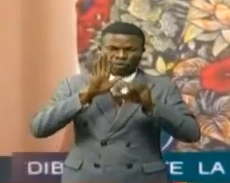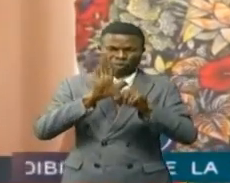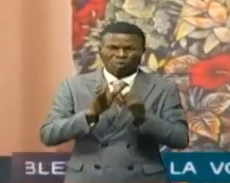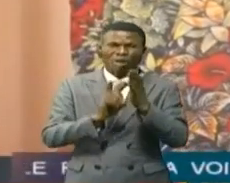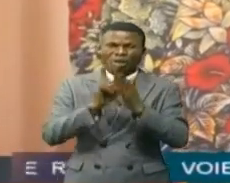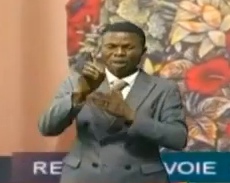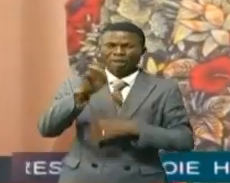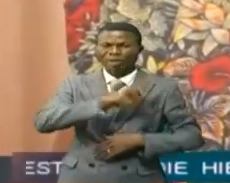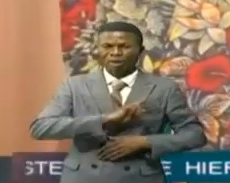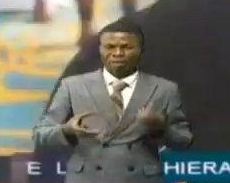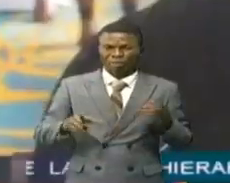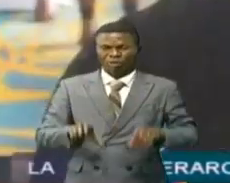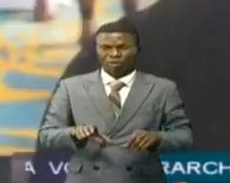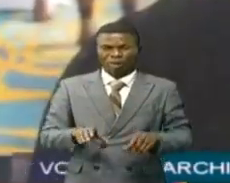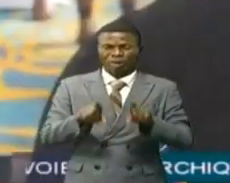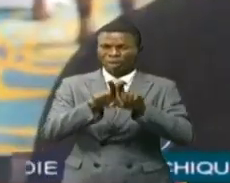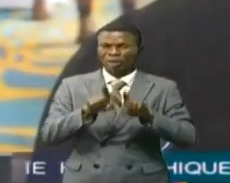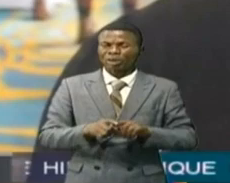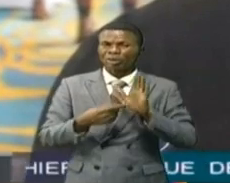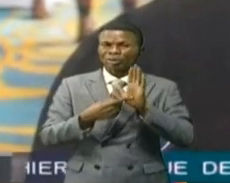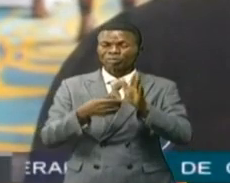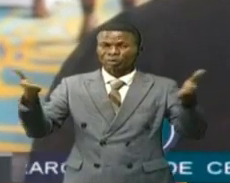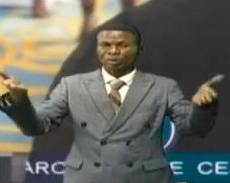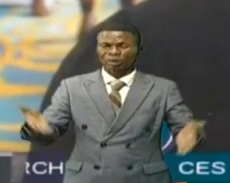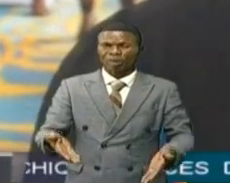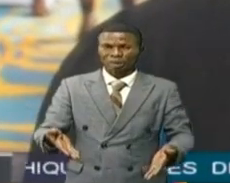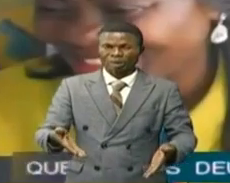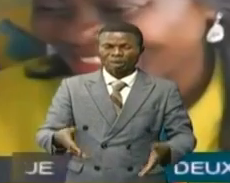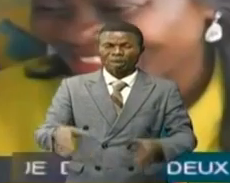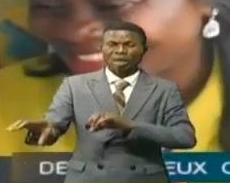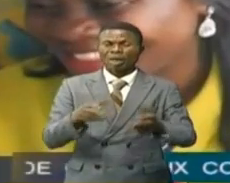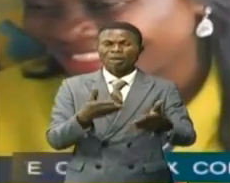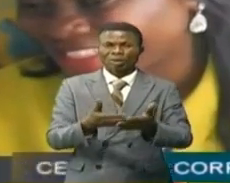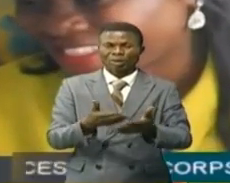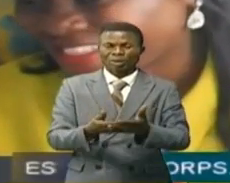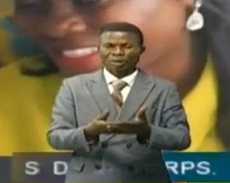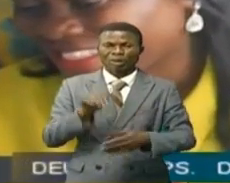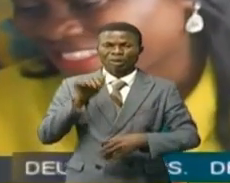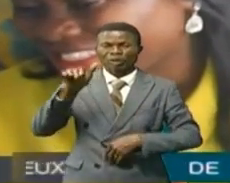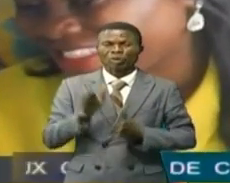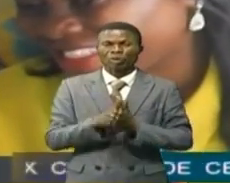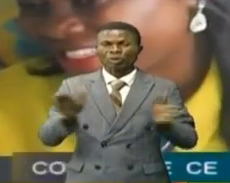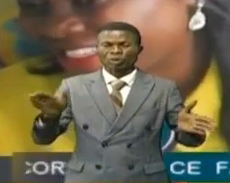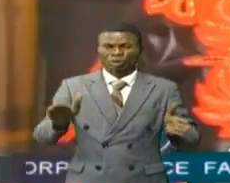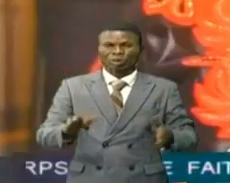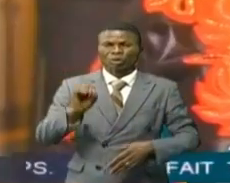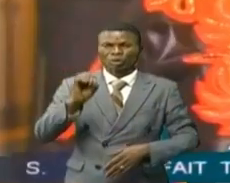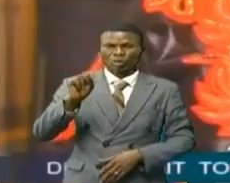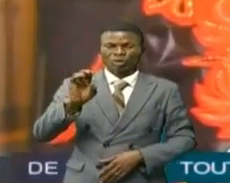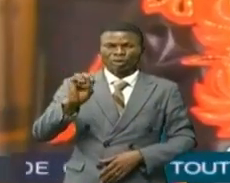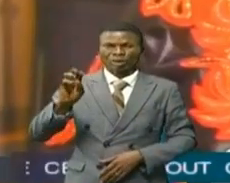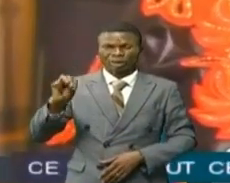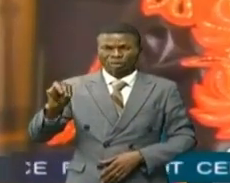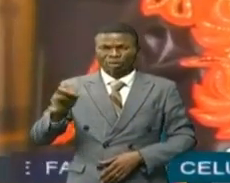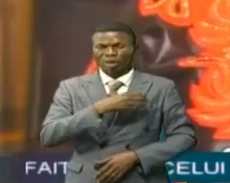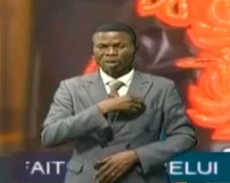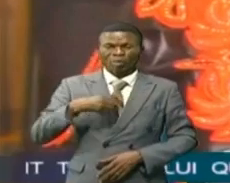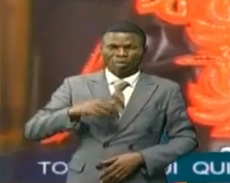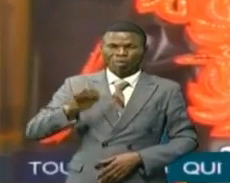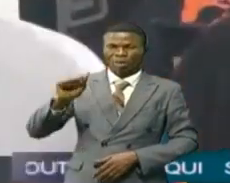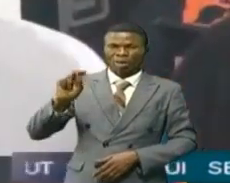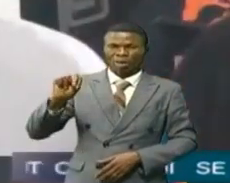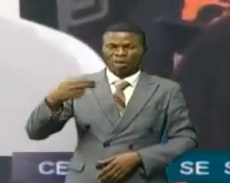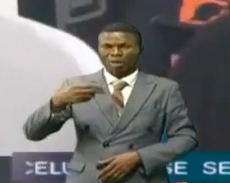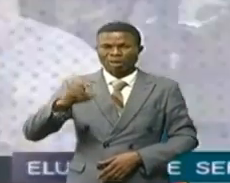de la RDC. Il s'est dénoté la présence à cette cérémonie du directeur général de l'ONEM, Angélique Ikoudi, venue